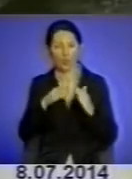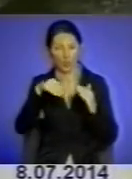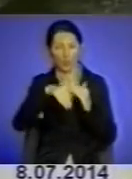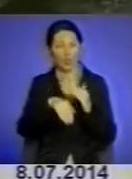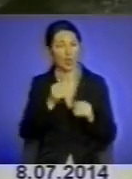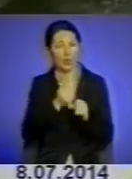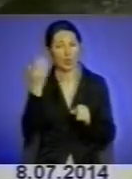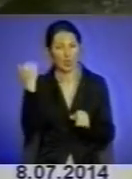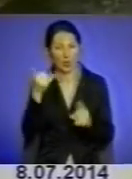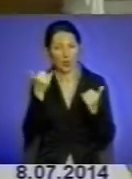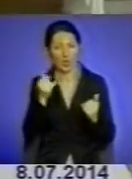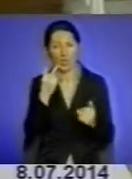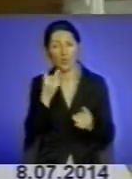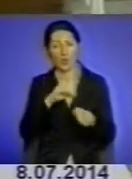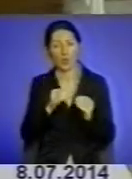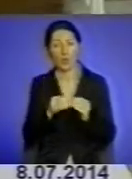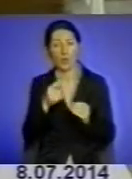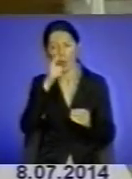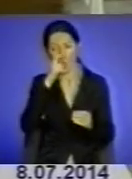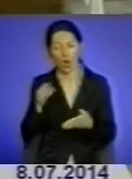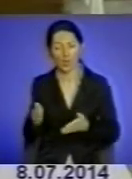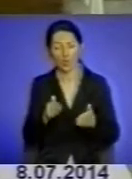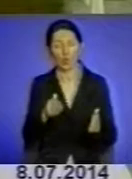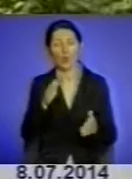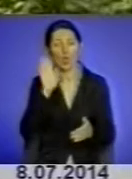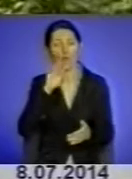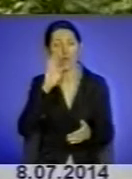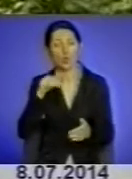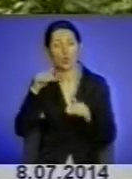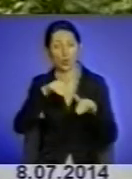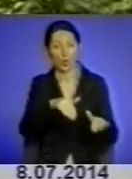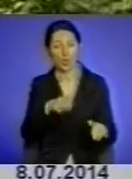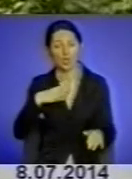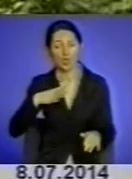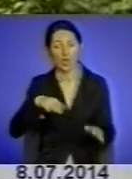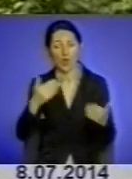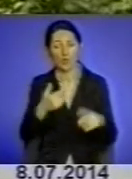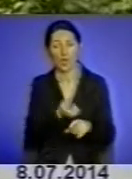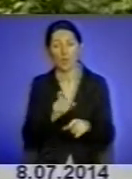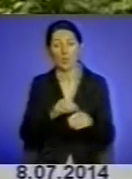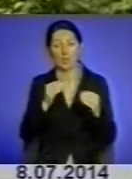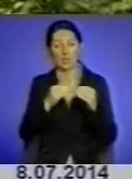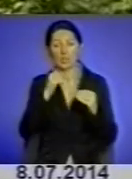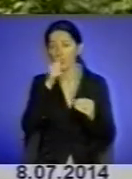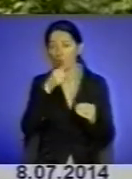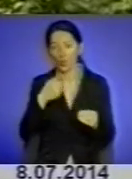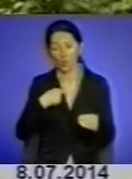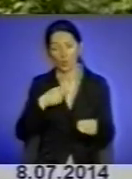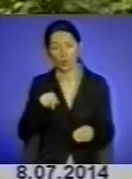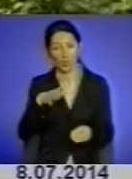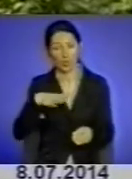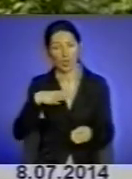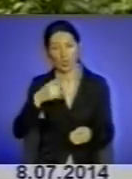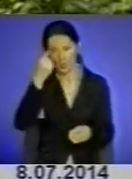тепер тут дві проблеми – погані дороги і водостоки. Чекаємо вже більше, коли 10 років я тут чекаю.